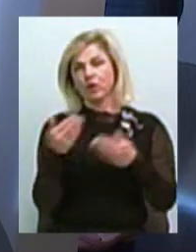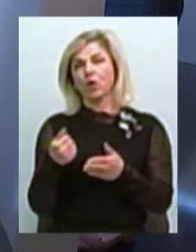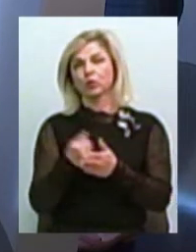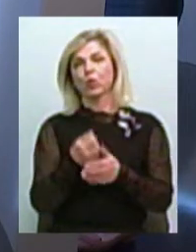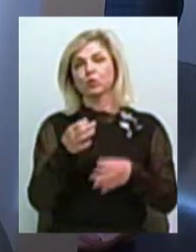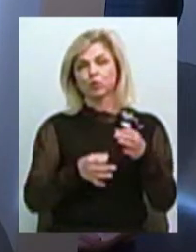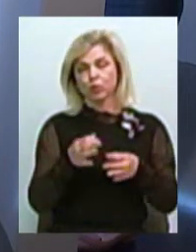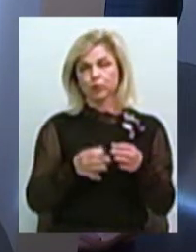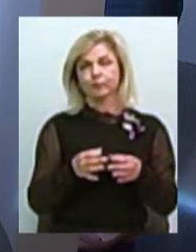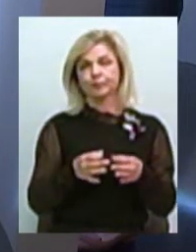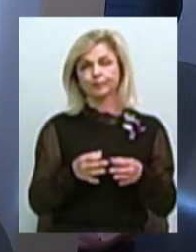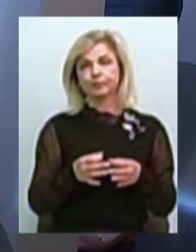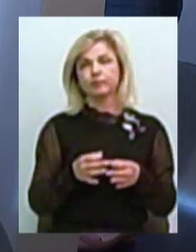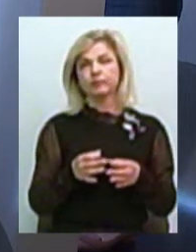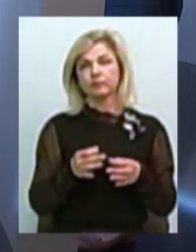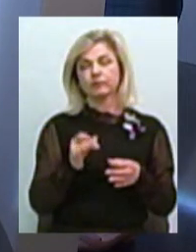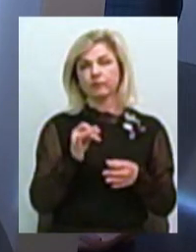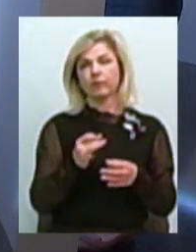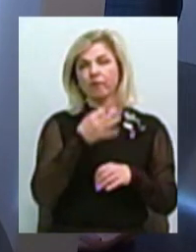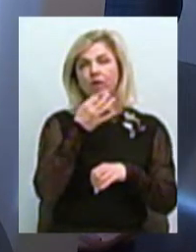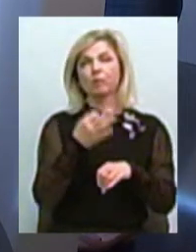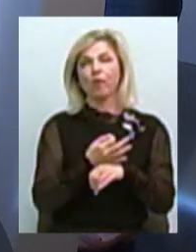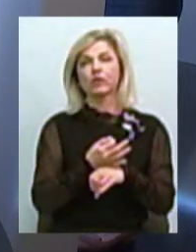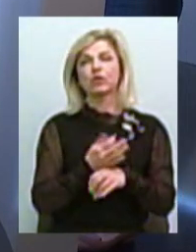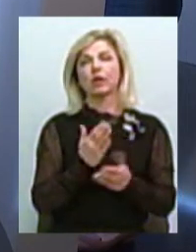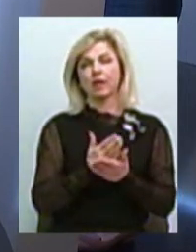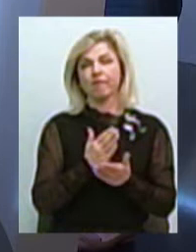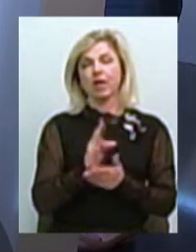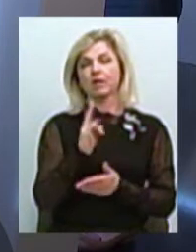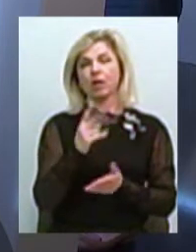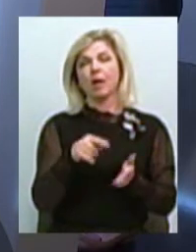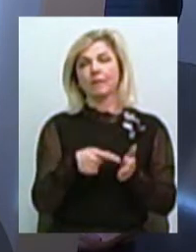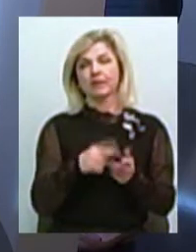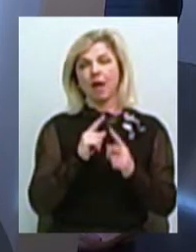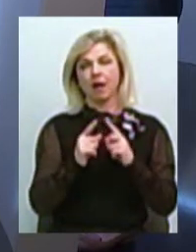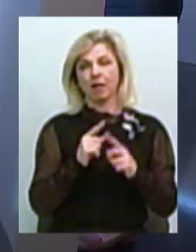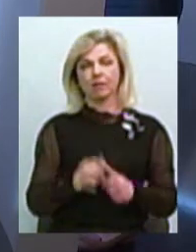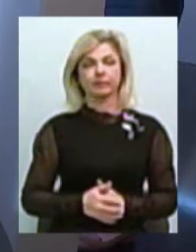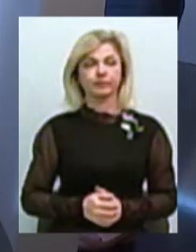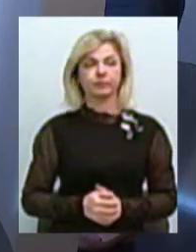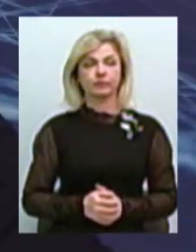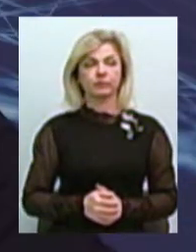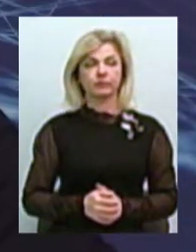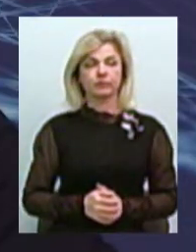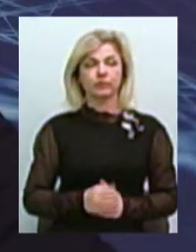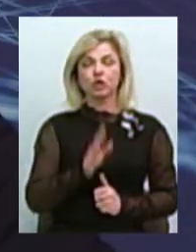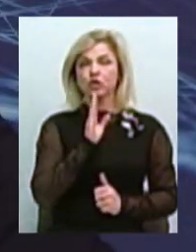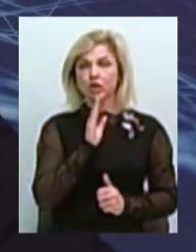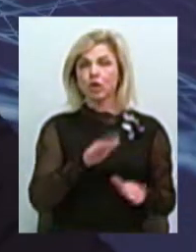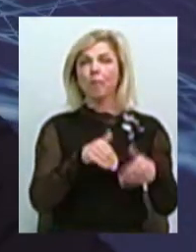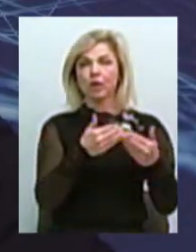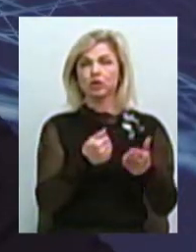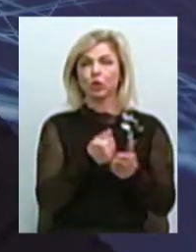суду, до належного відповідача, яким є Миколаївська міська рада. Олена, втім, глядачка зверталася до